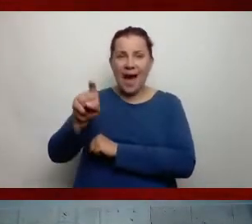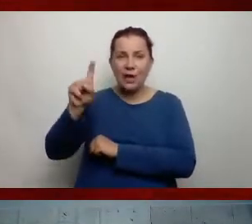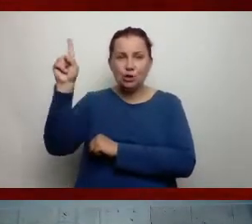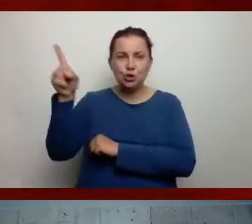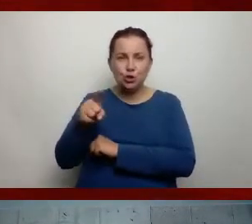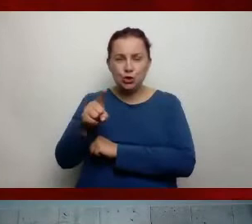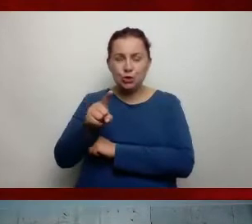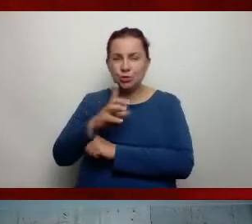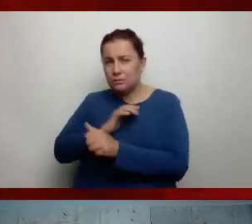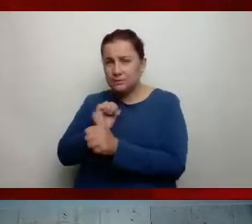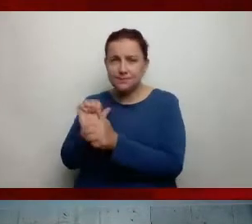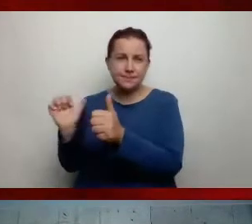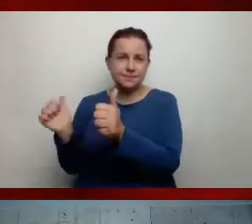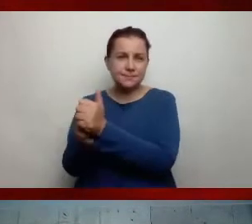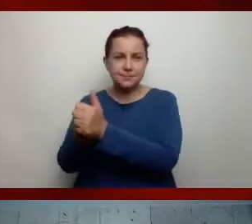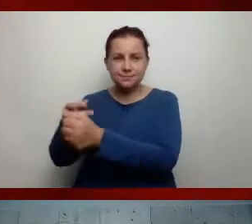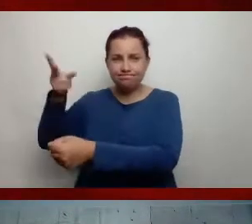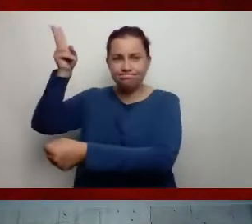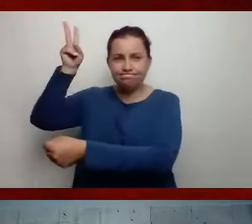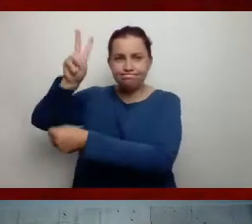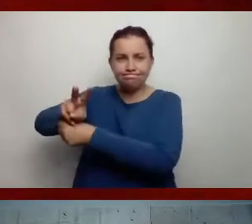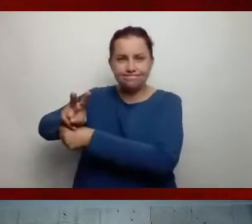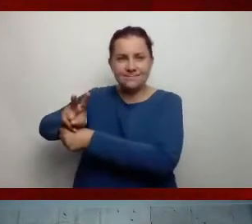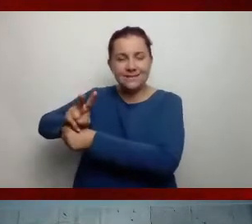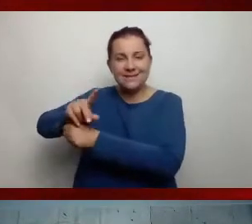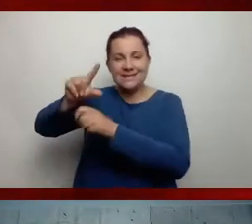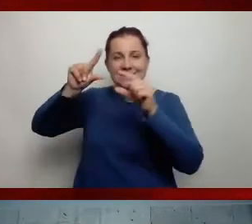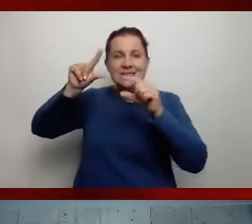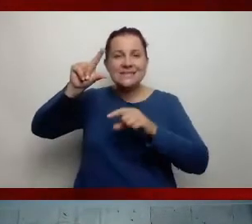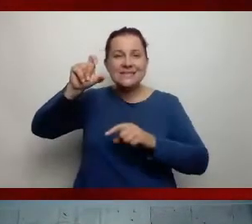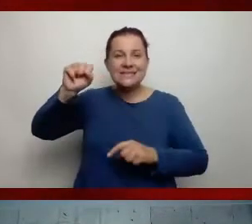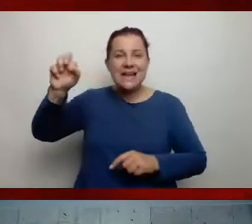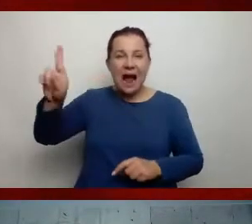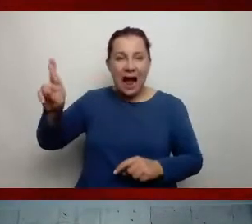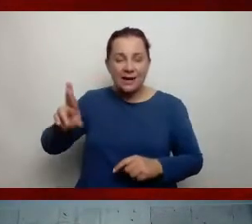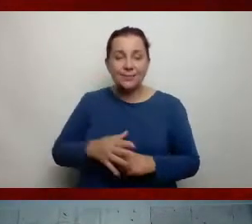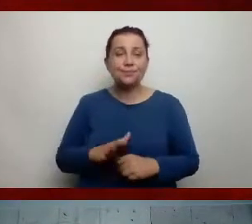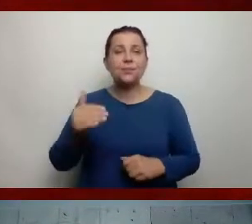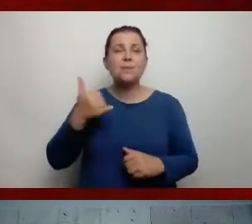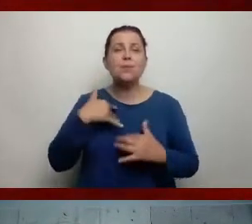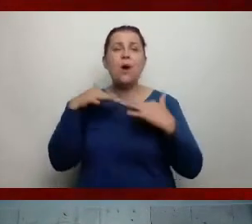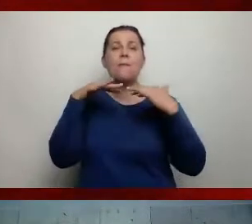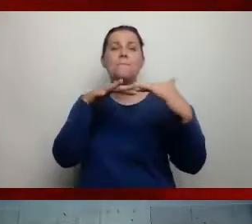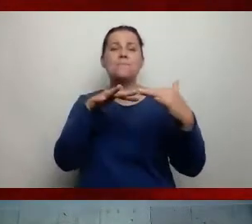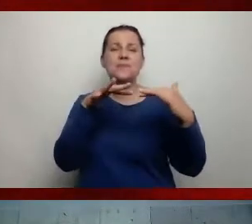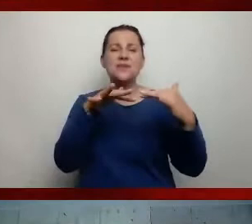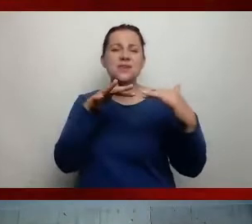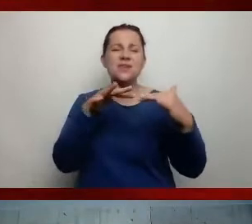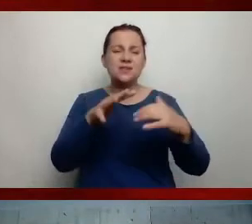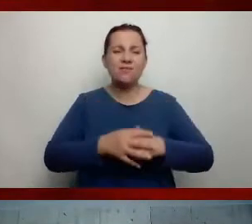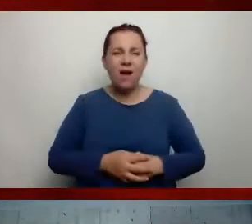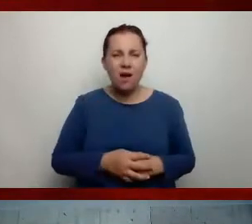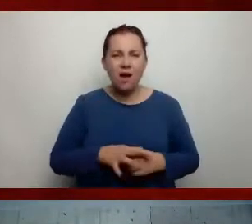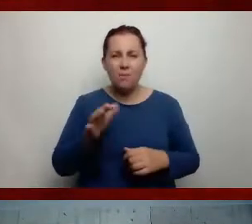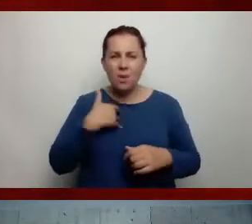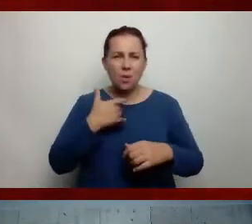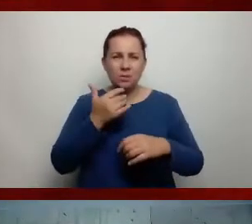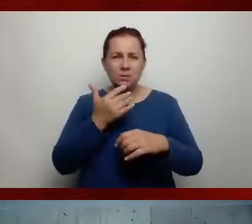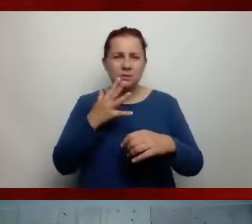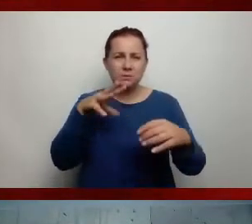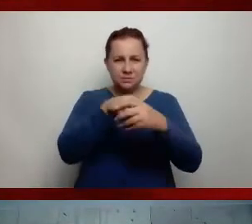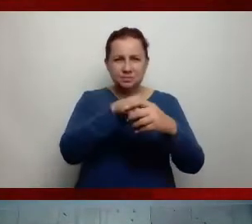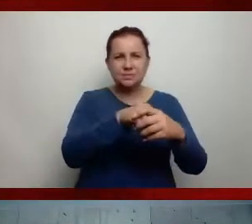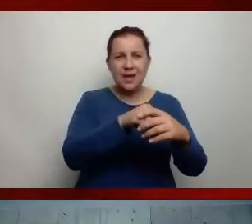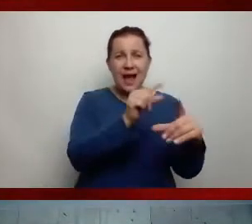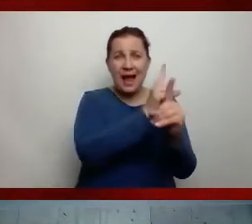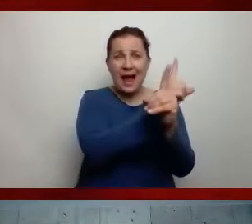przybocznej straży cara. W bitwie nad Stochodem, gdzie on tam szturmował na pozycji Austriaków,